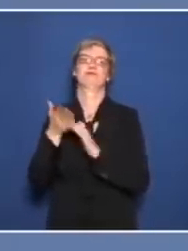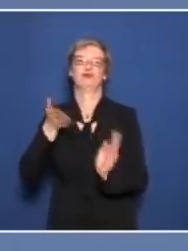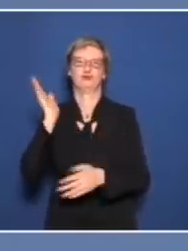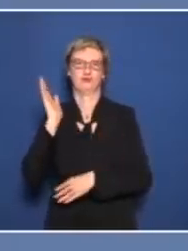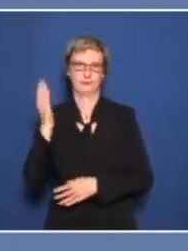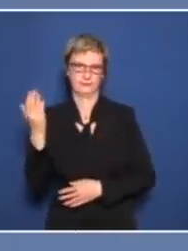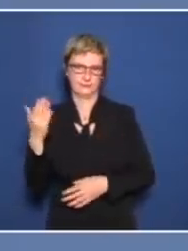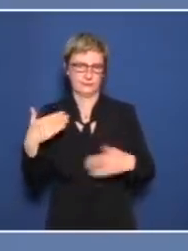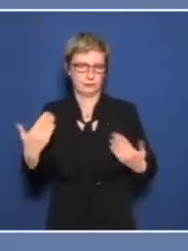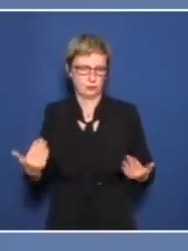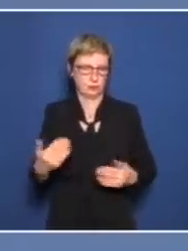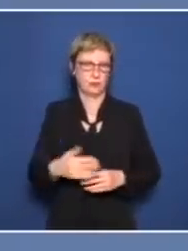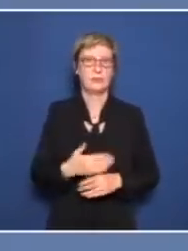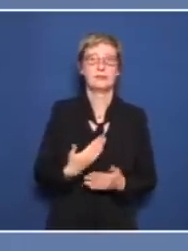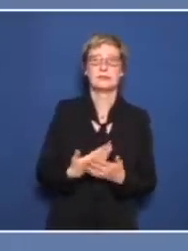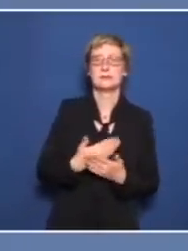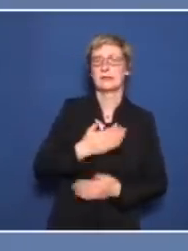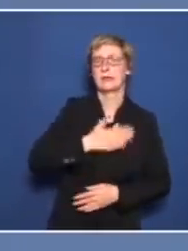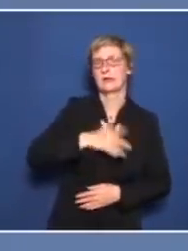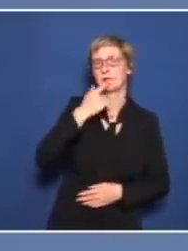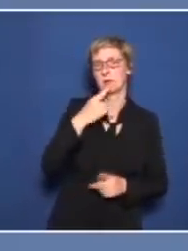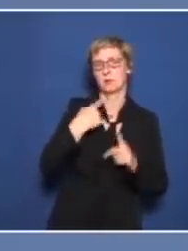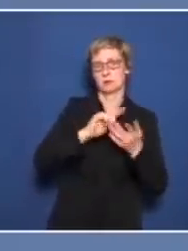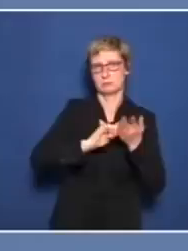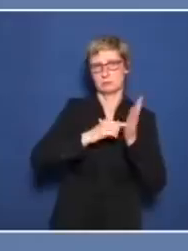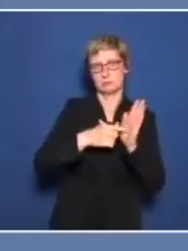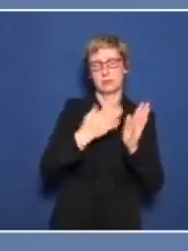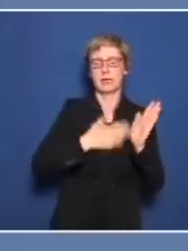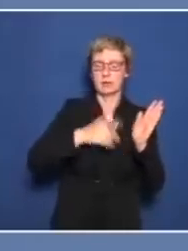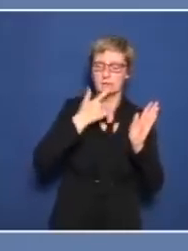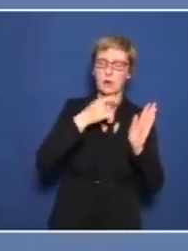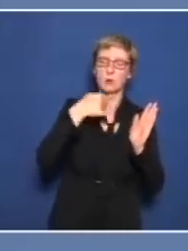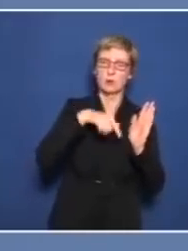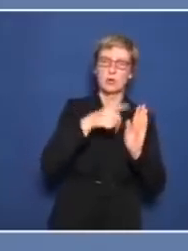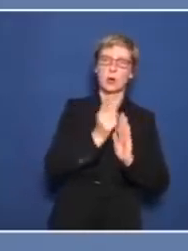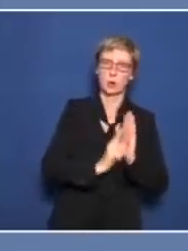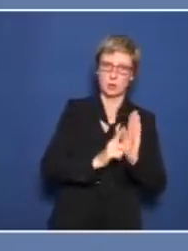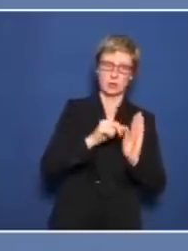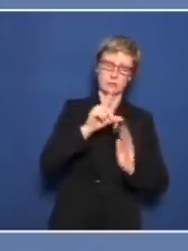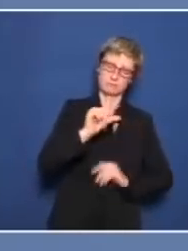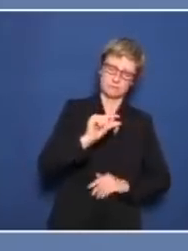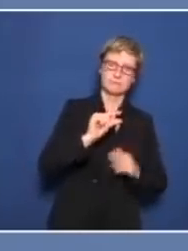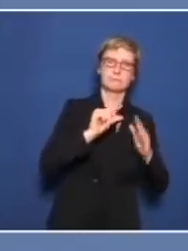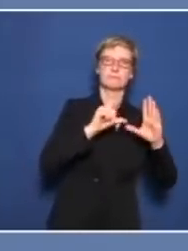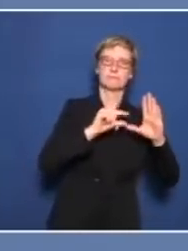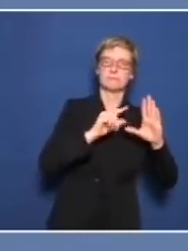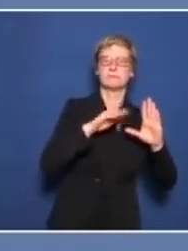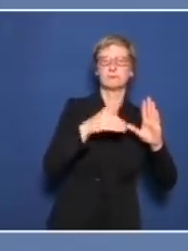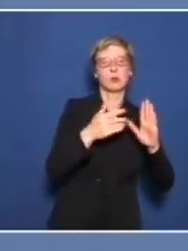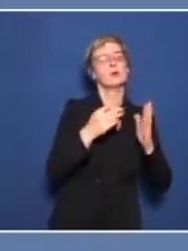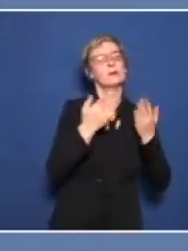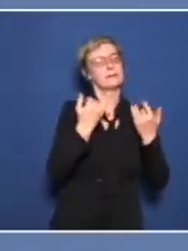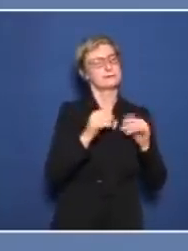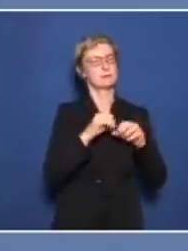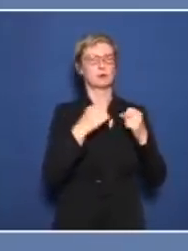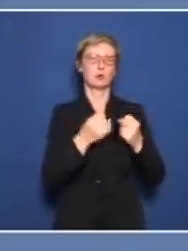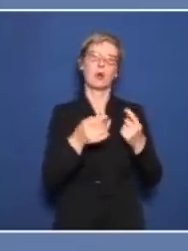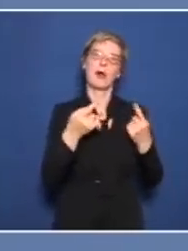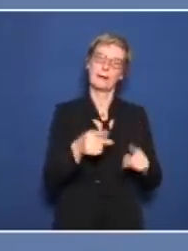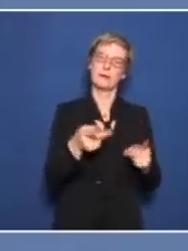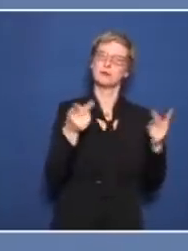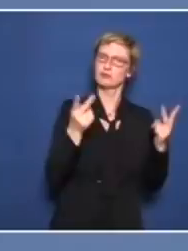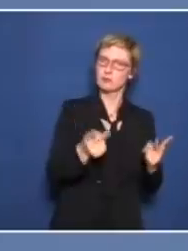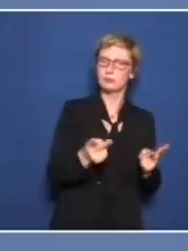Zuversicht, Perspektive zu geben, auch durchaus unter 100 zu zeigen, dass das jetzt eine andere Situation ist, dass man